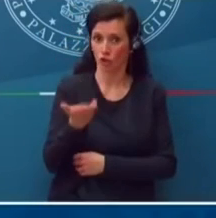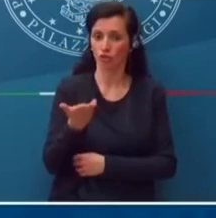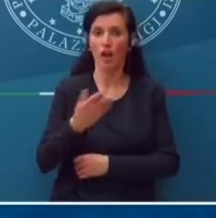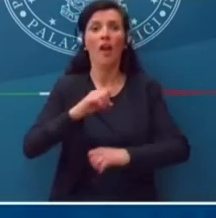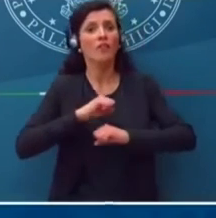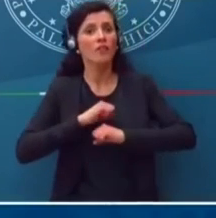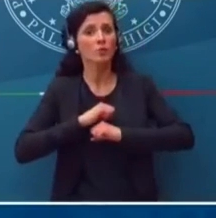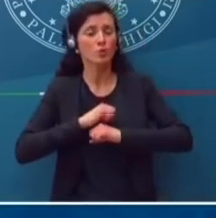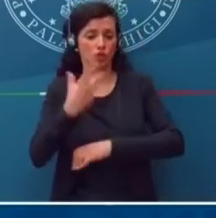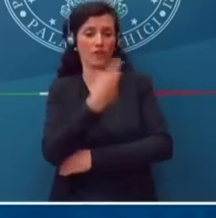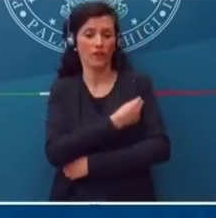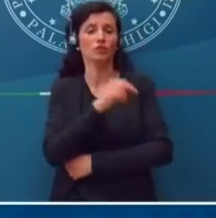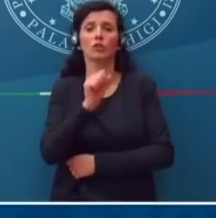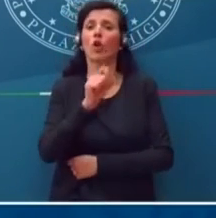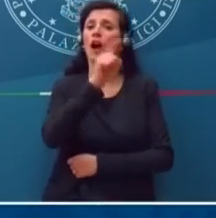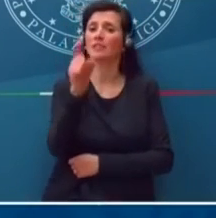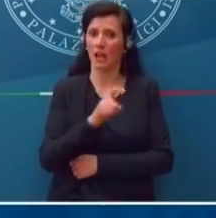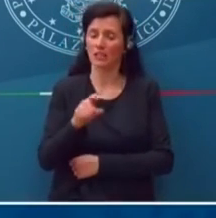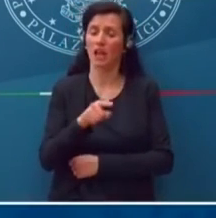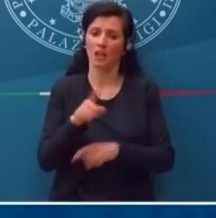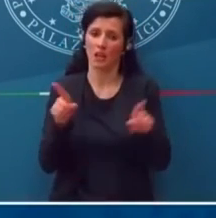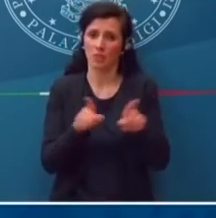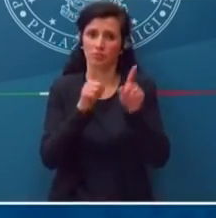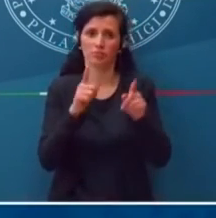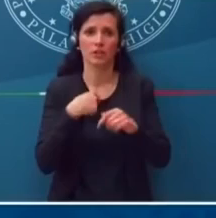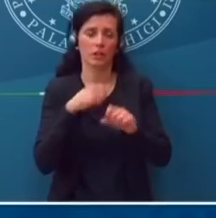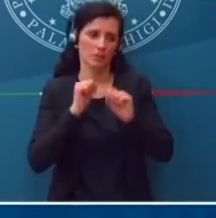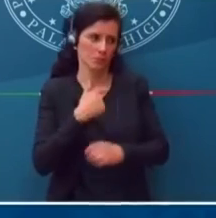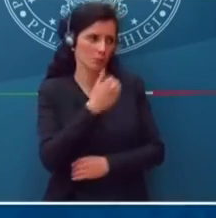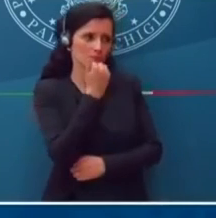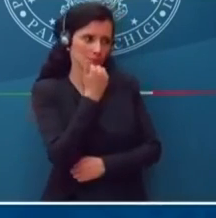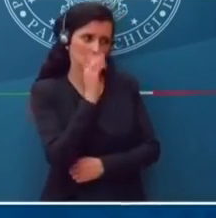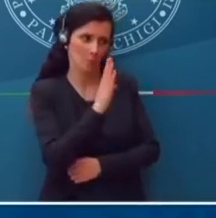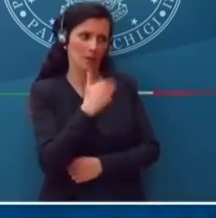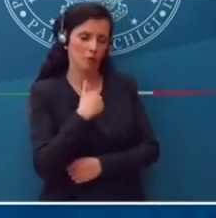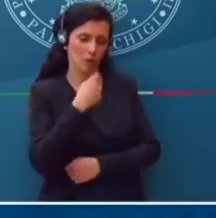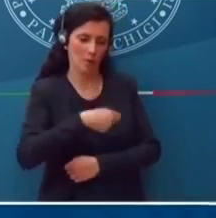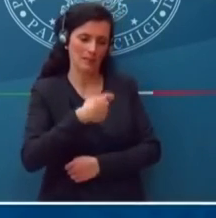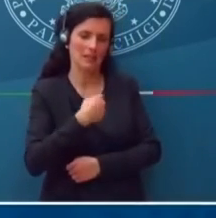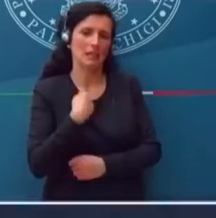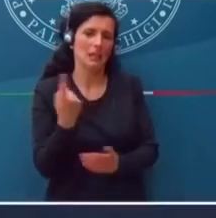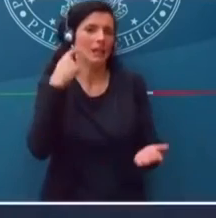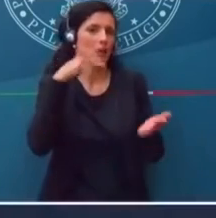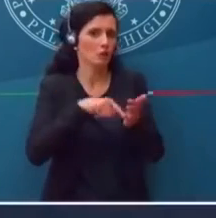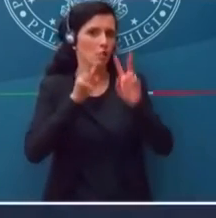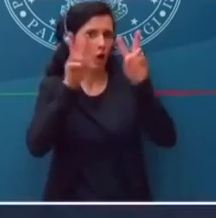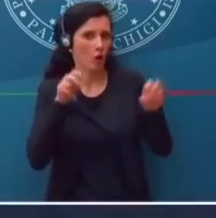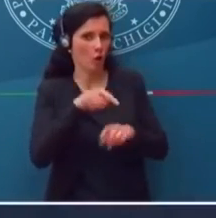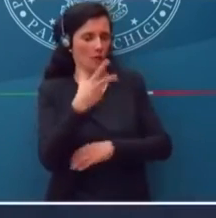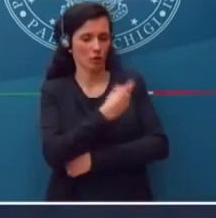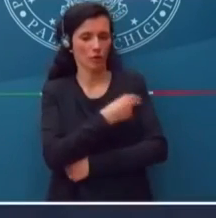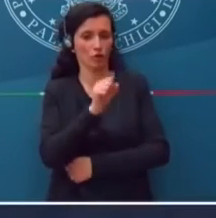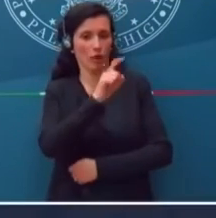fiducia nel vaccino di AstraZeneca, mi perdona il Presidente se ci ritorno, no, ma è